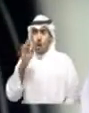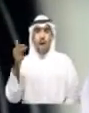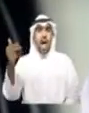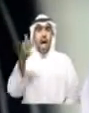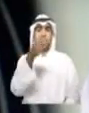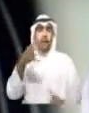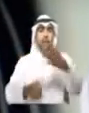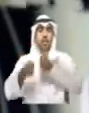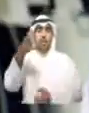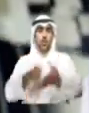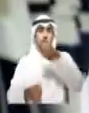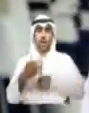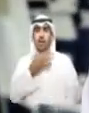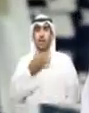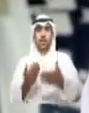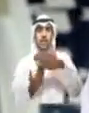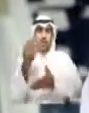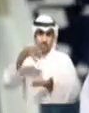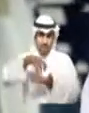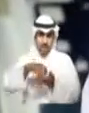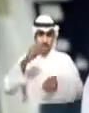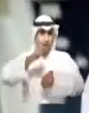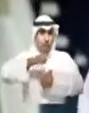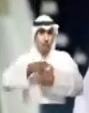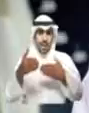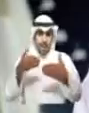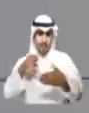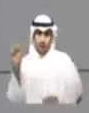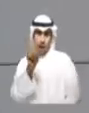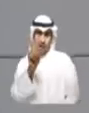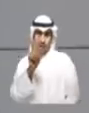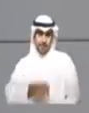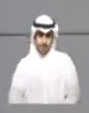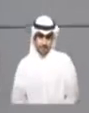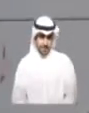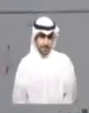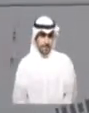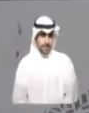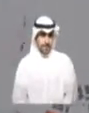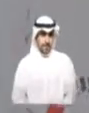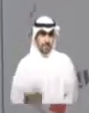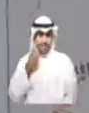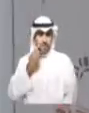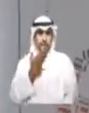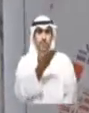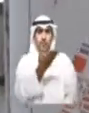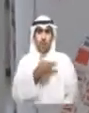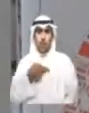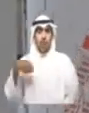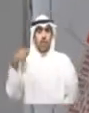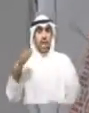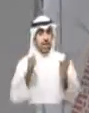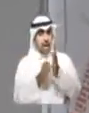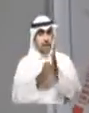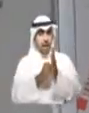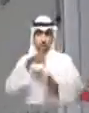المبارك، وذلك قبل الموعد المحدد بشهرين. في إطار اهتمام المؤسسة العامة